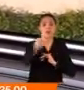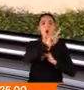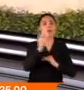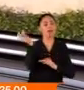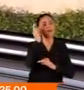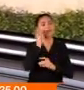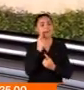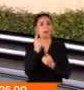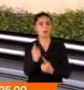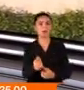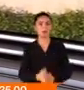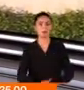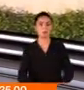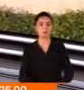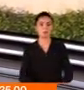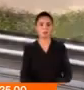de onlardan dinledi.